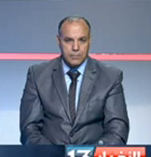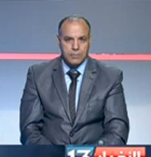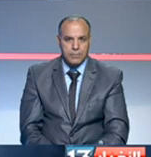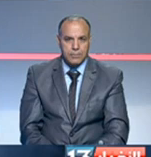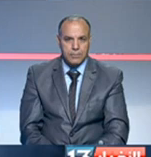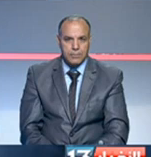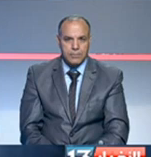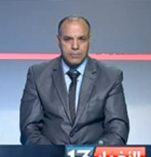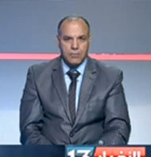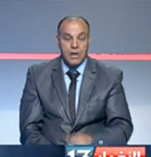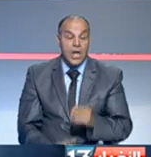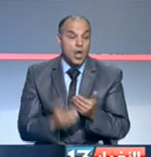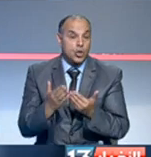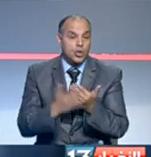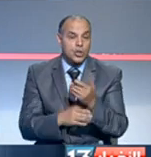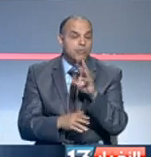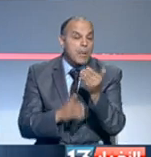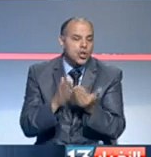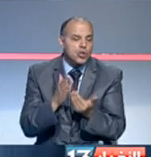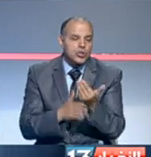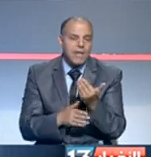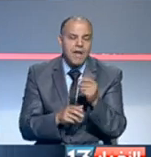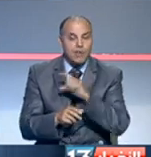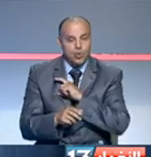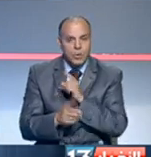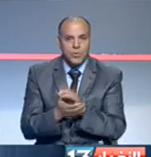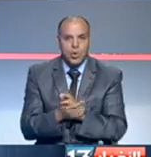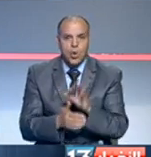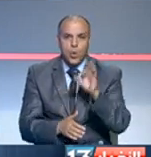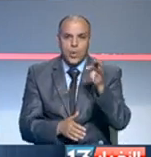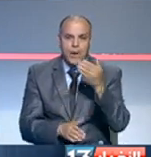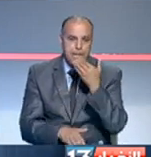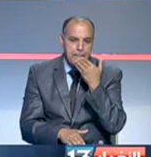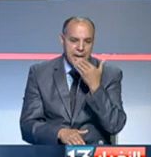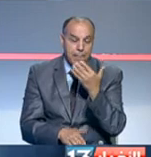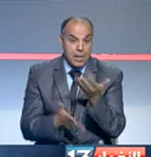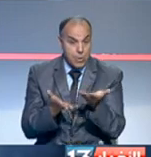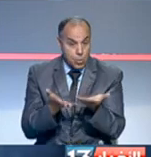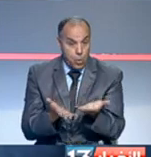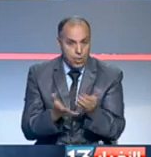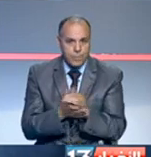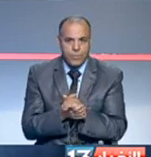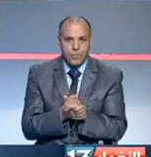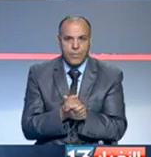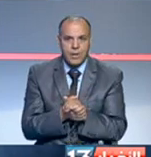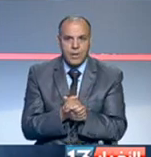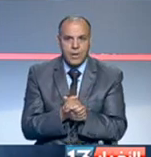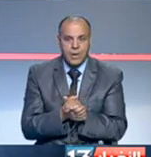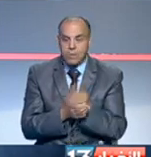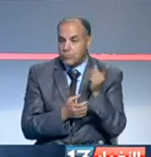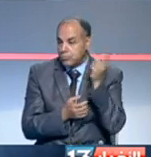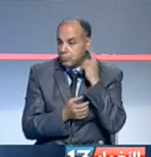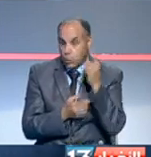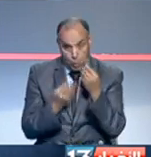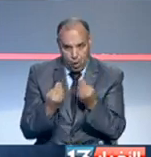اسماء ما الجديد لديك نعم مرحبا نحن الان نعم في الاستماع